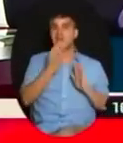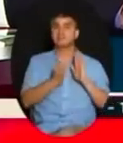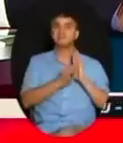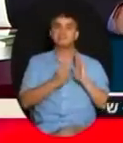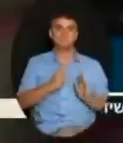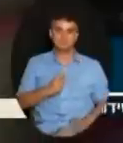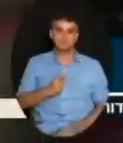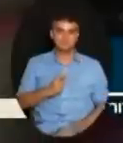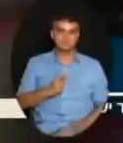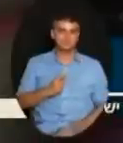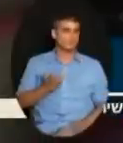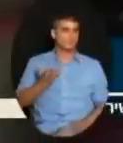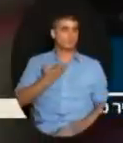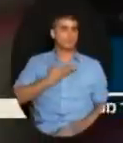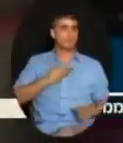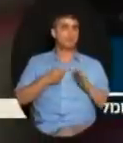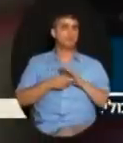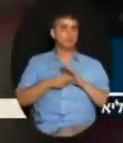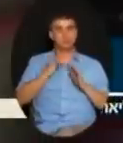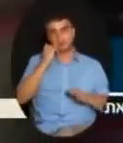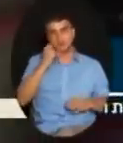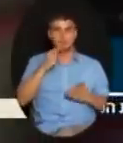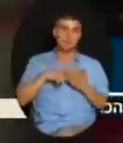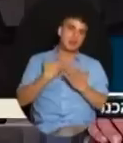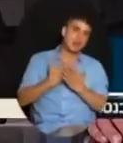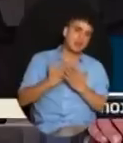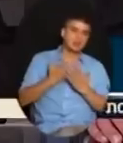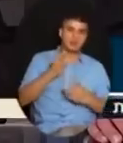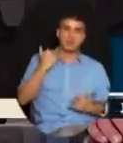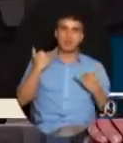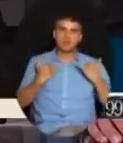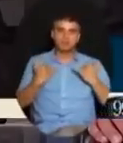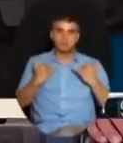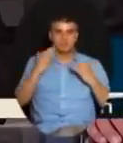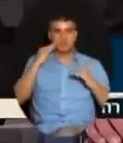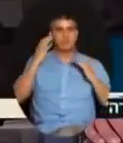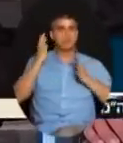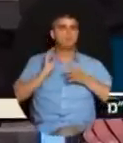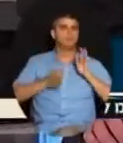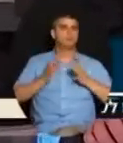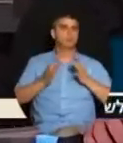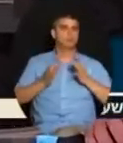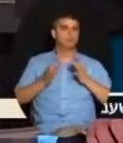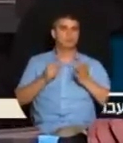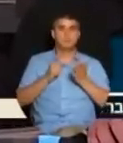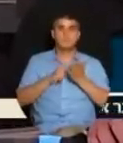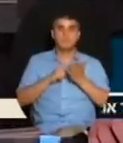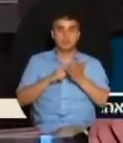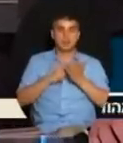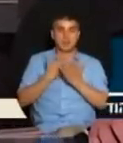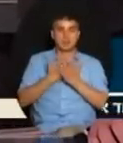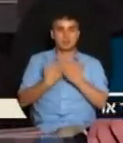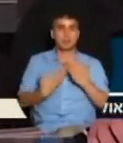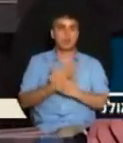הסעיפים. מקבלת שוחד, אומנה, מחמת הספק וכולי. עכשיו, ברמה המשפטית, כתוצאה